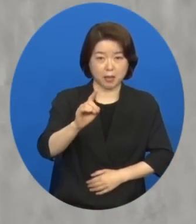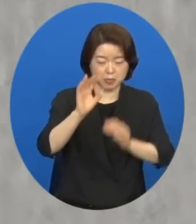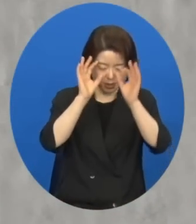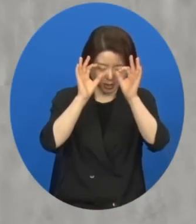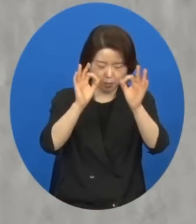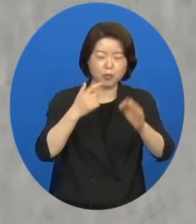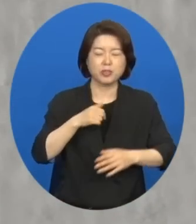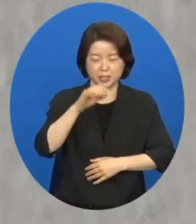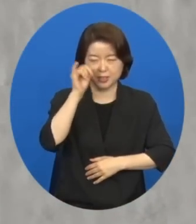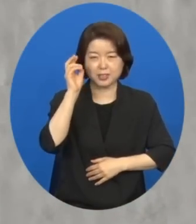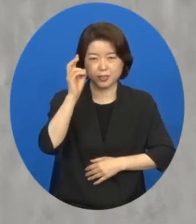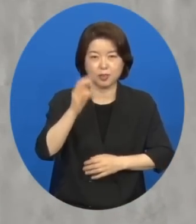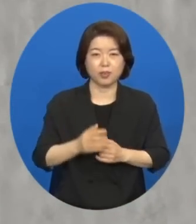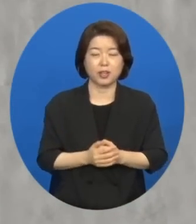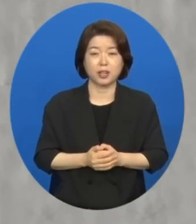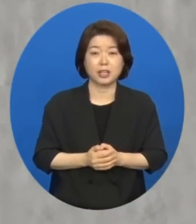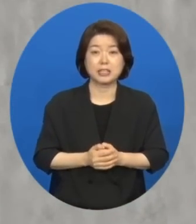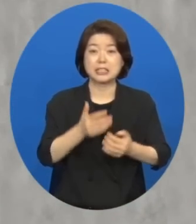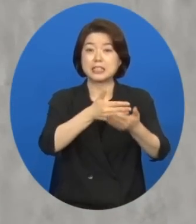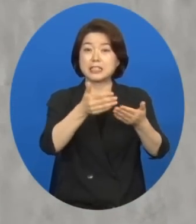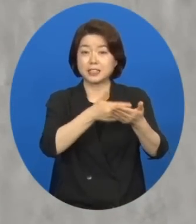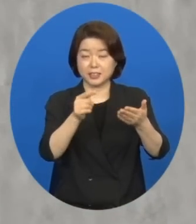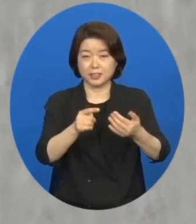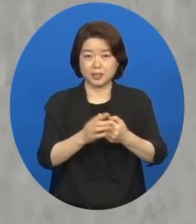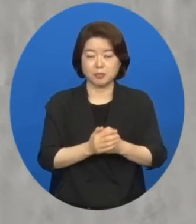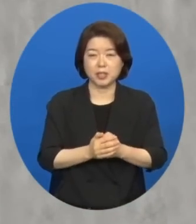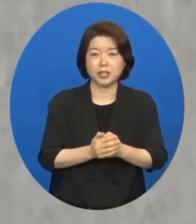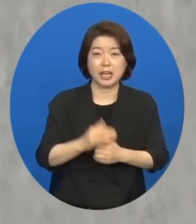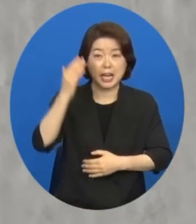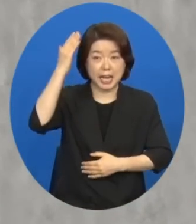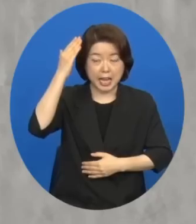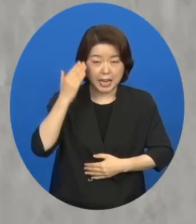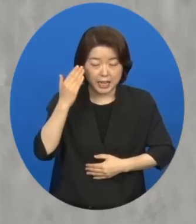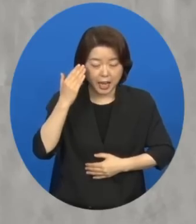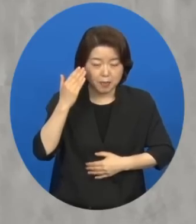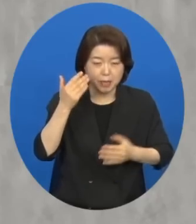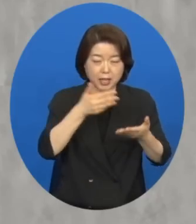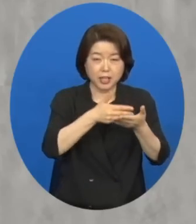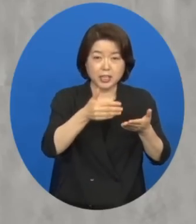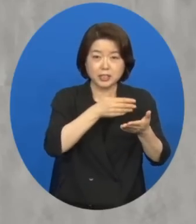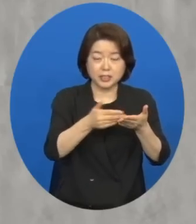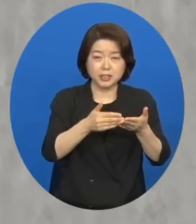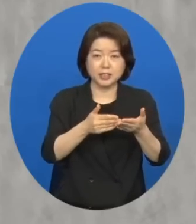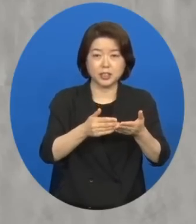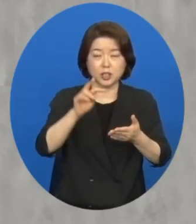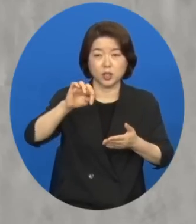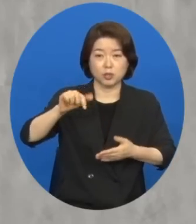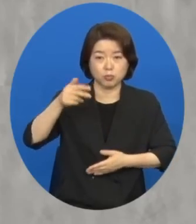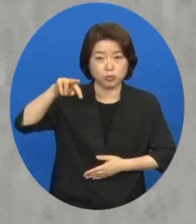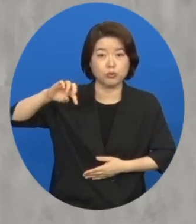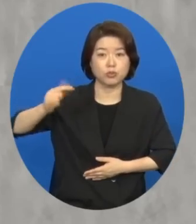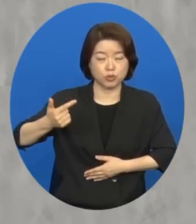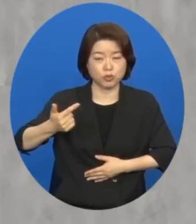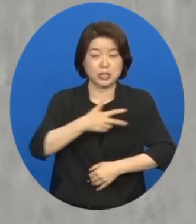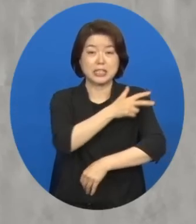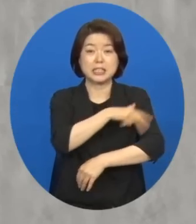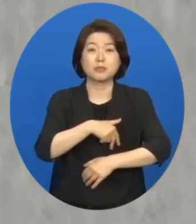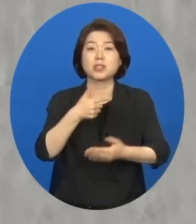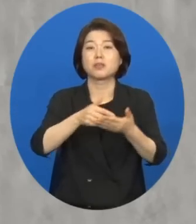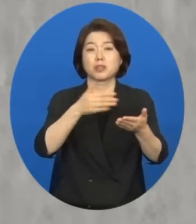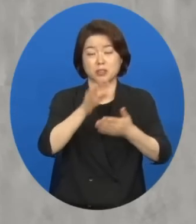보셨을 거예요. 이 성화가 수묵화가 문순 집사님이 그리신 성화예요. 여러분, 이런 성화 보신 적이